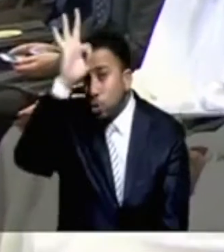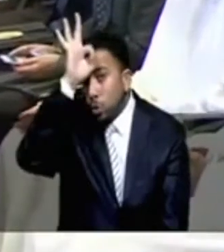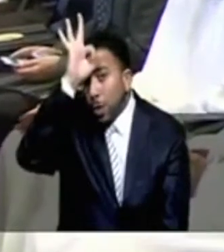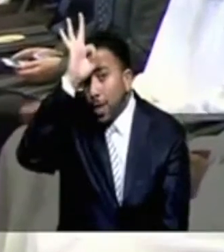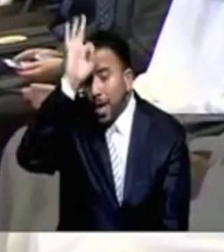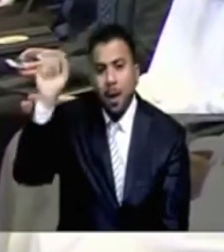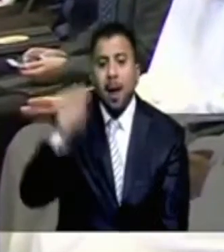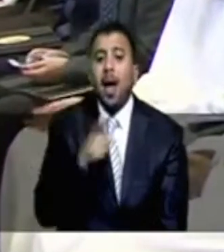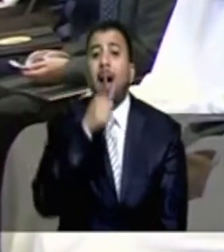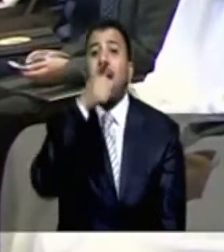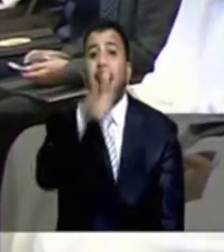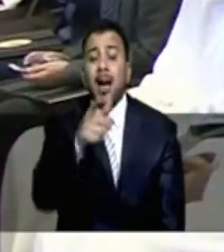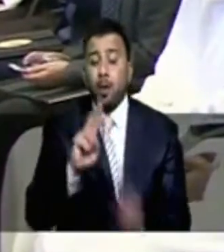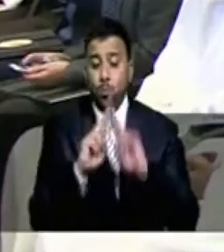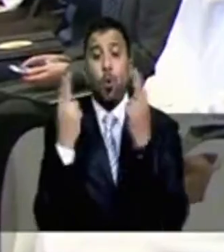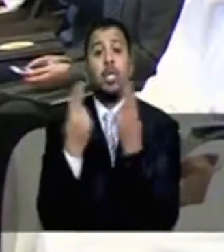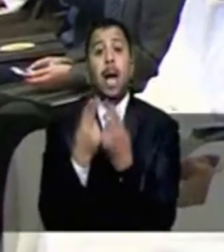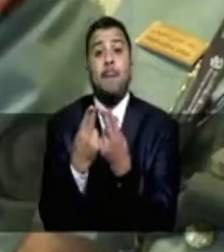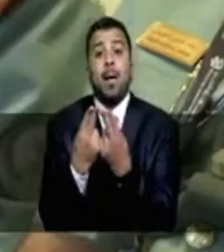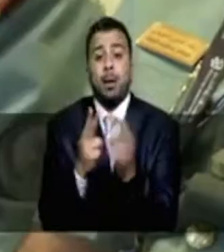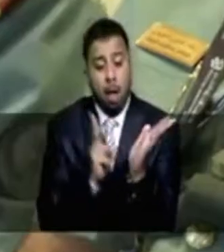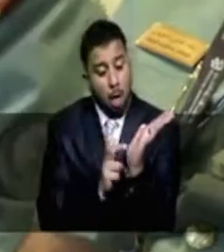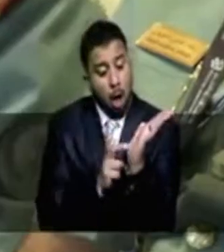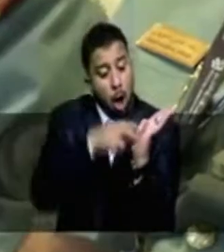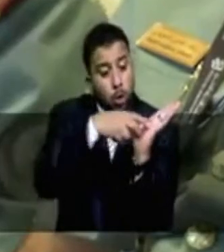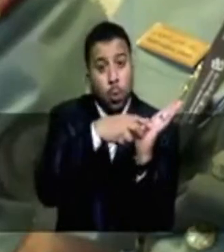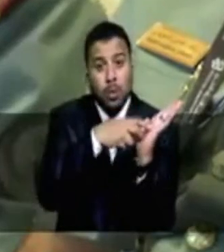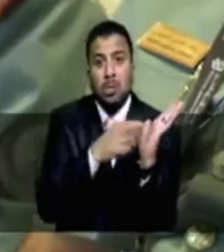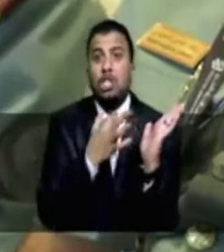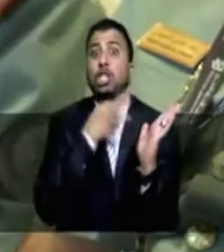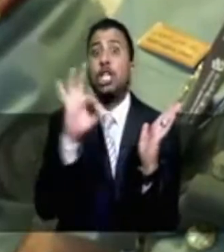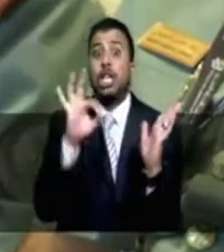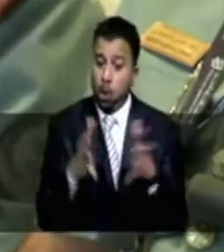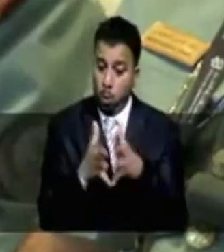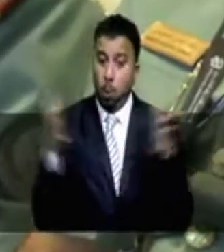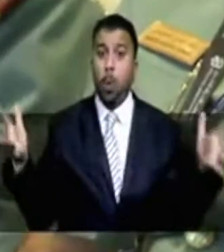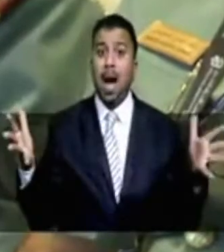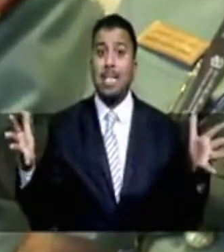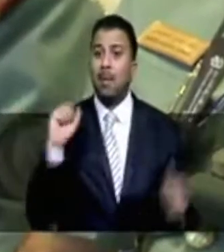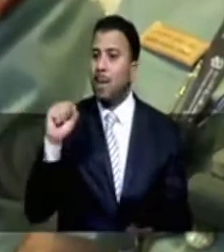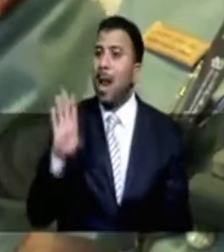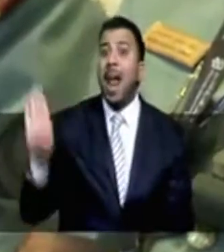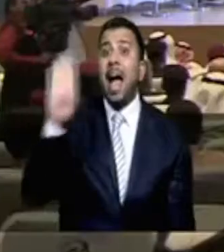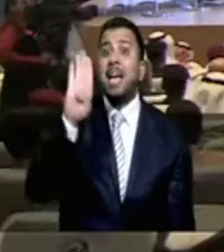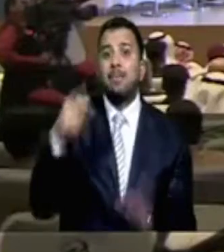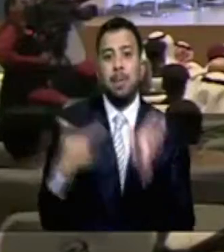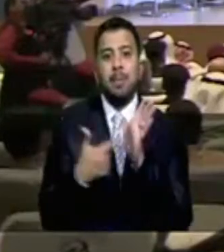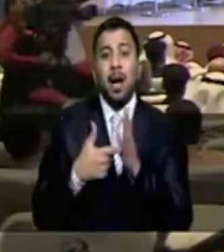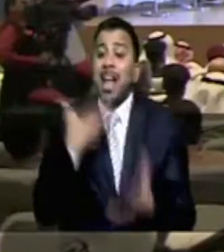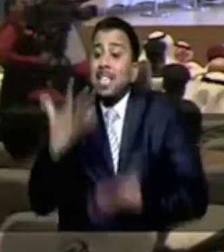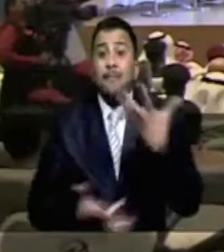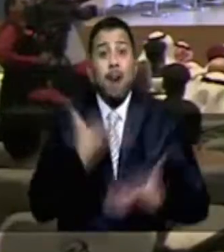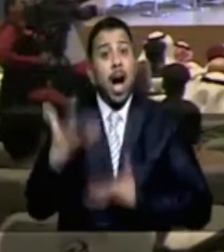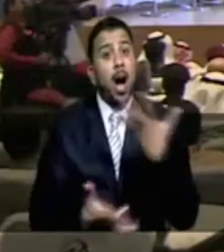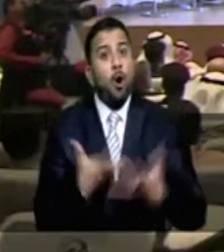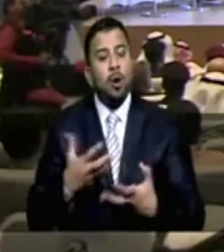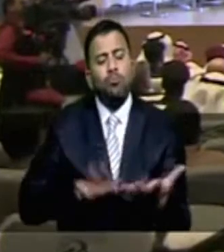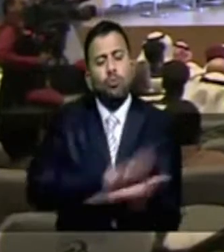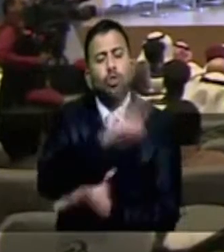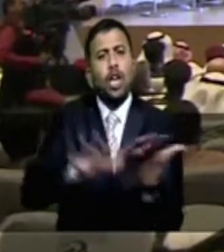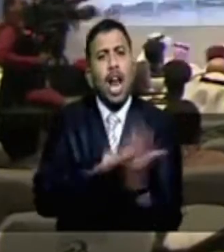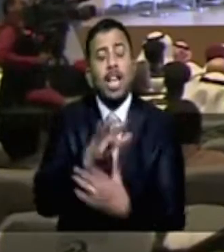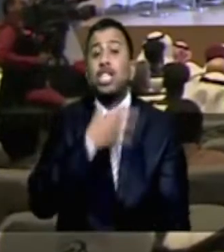الذي أشار إلى أن المؤتمر خطوة جديدة واسعة تخطوها الأكاديمية في تفاعلها مع مشكلات